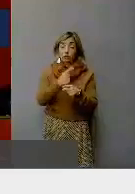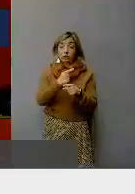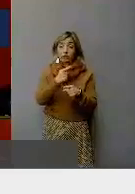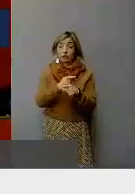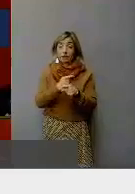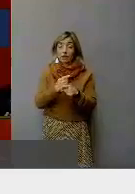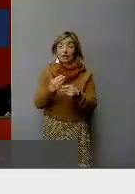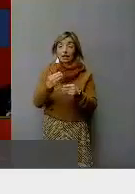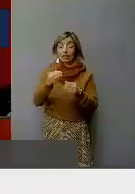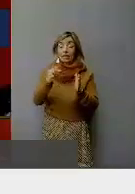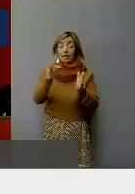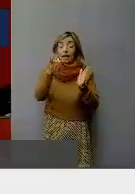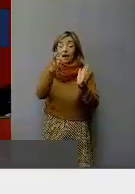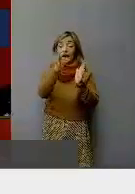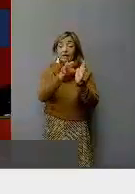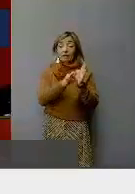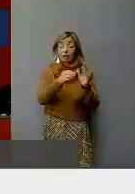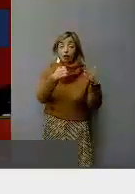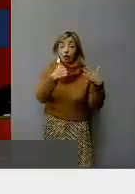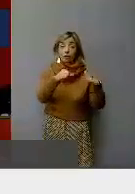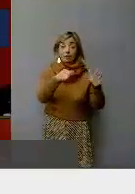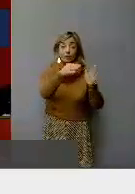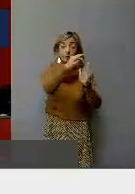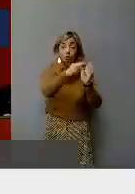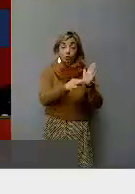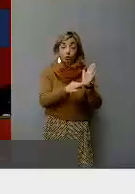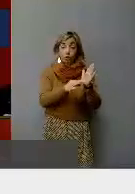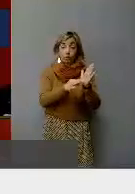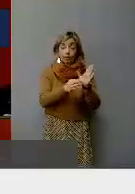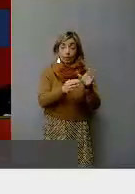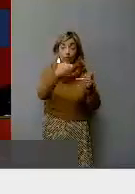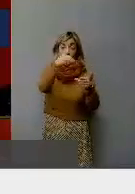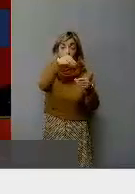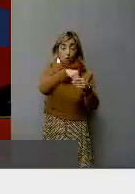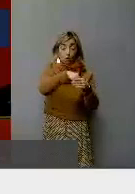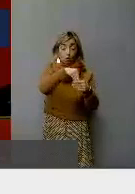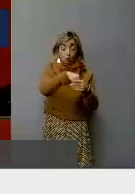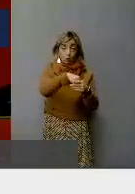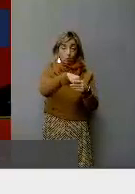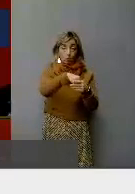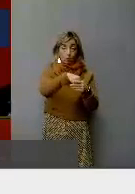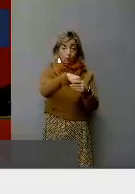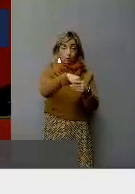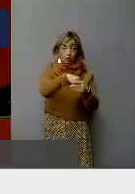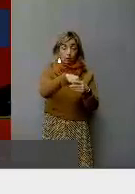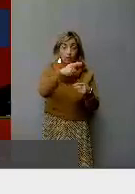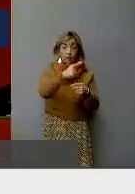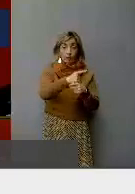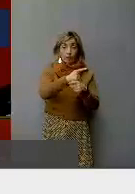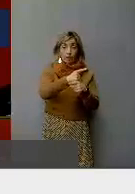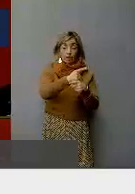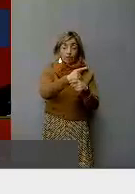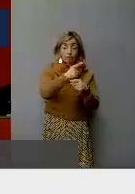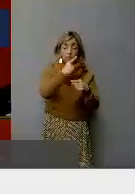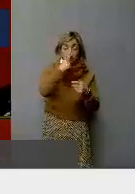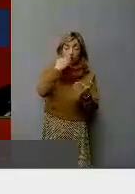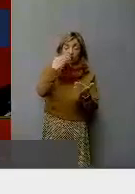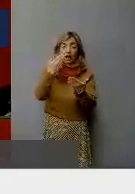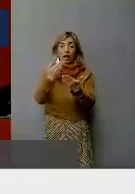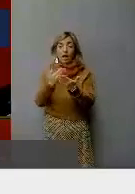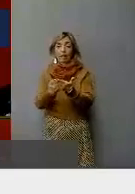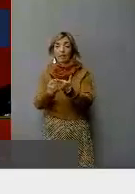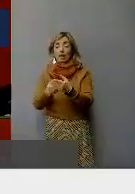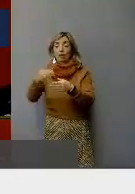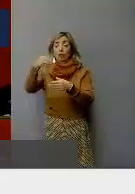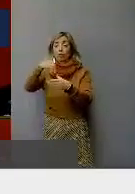contenuti dell'articolo 16 del regolamento in ordine all'entrata in vigore ora il contenuto del comma 5 dell'articolo